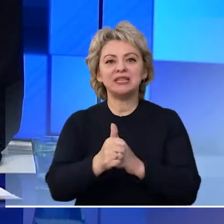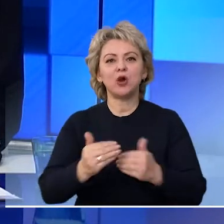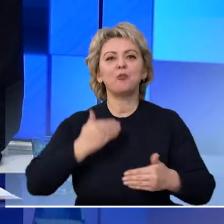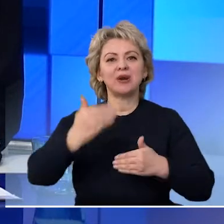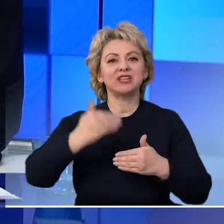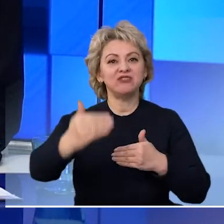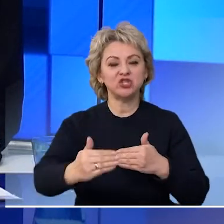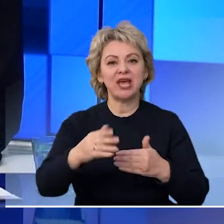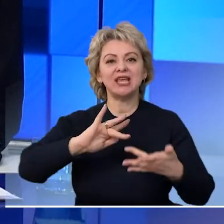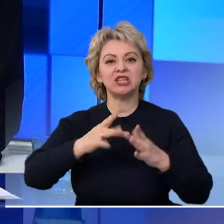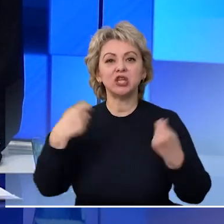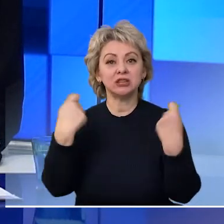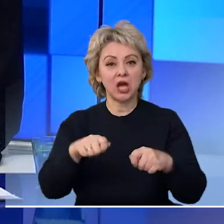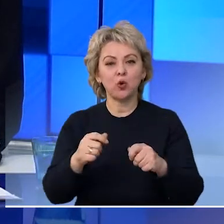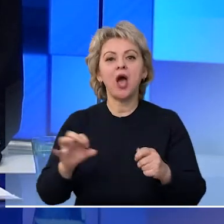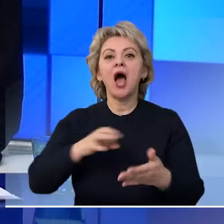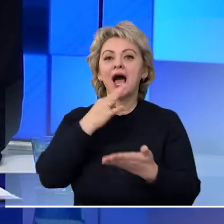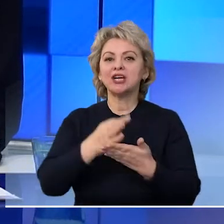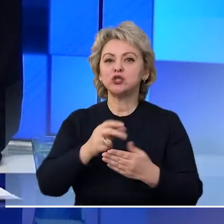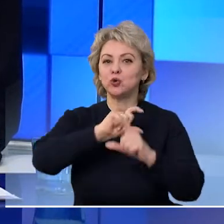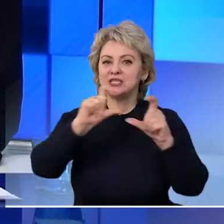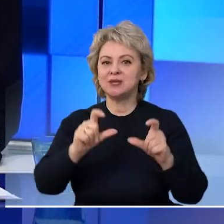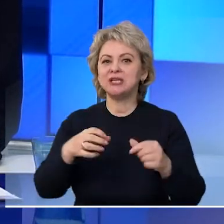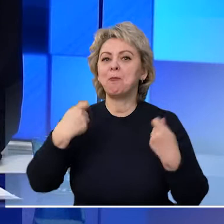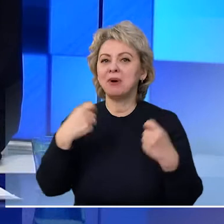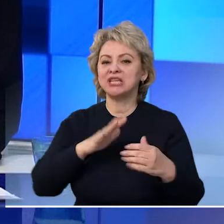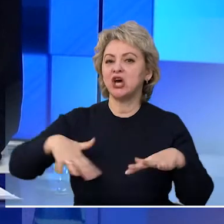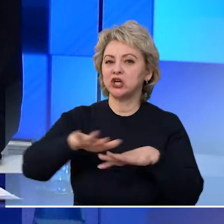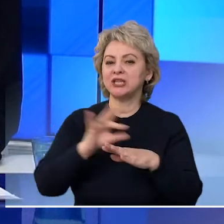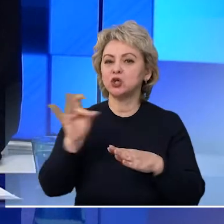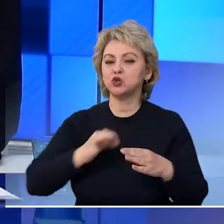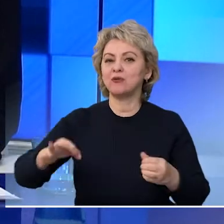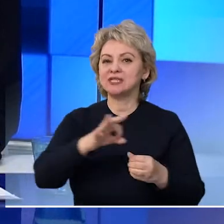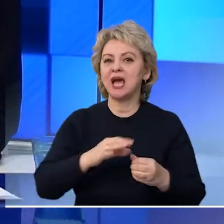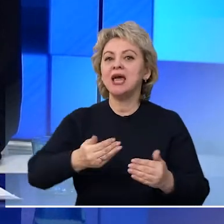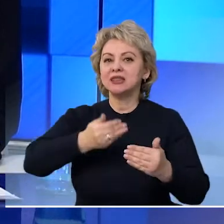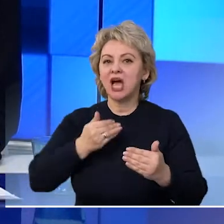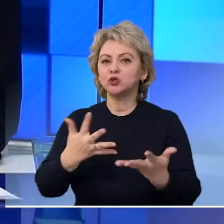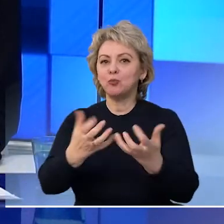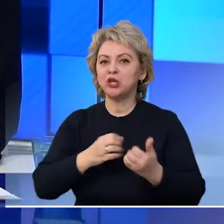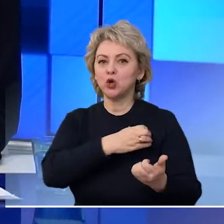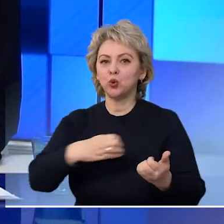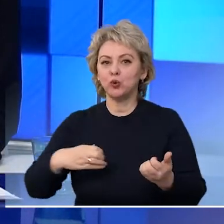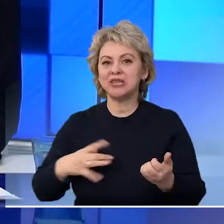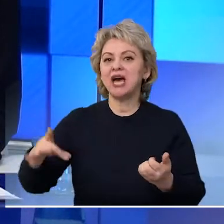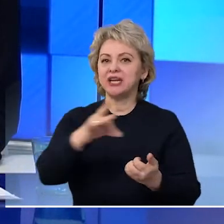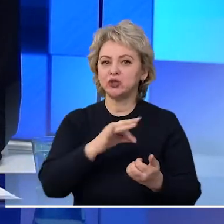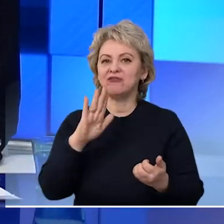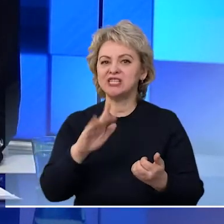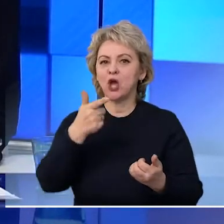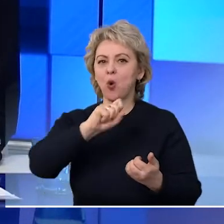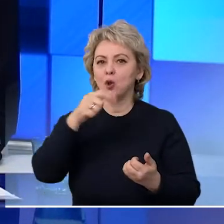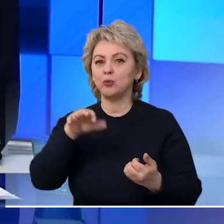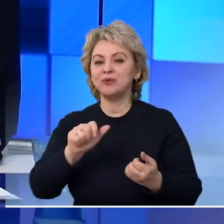передовиках в продвижении интернет-торговли. Отчет Департамента потребительского рынка Ростовской области накануне принял губернатор